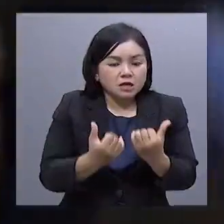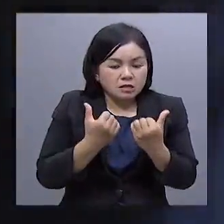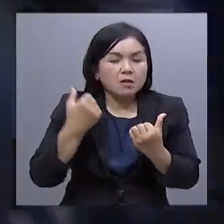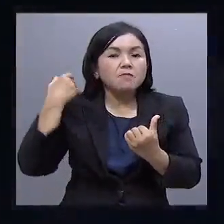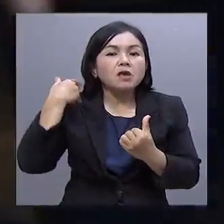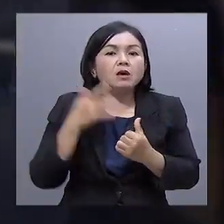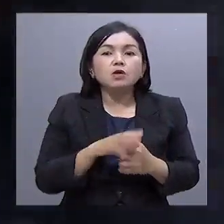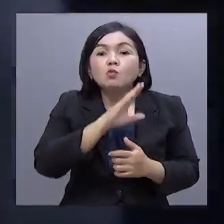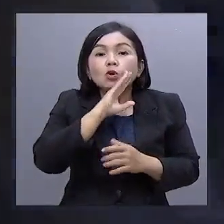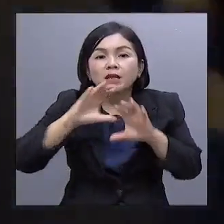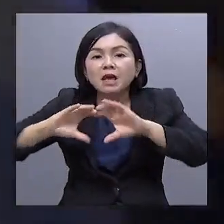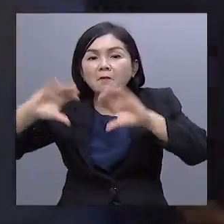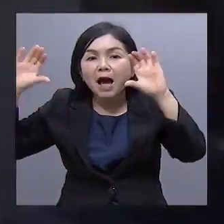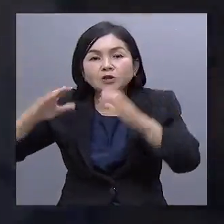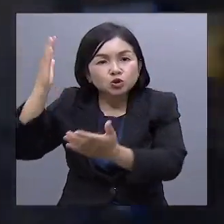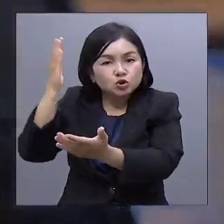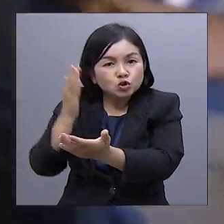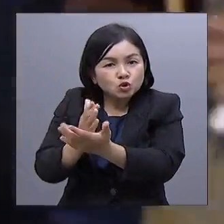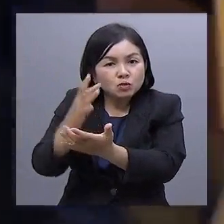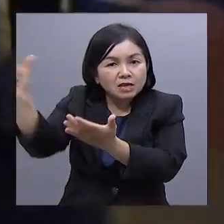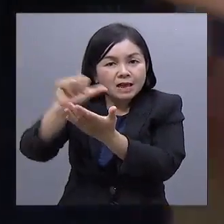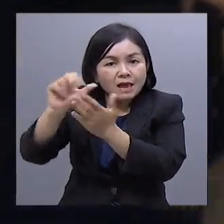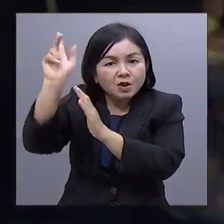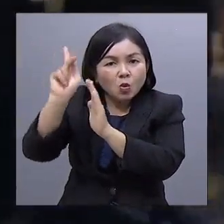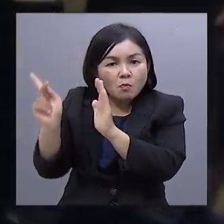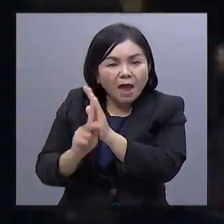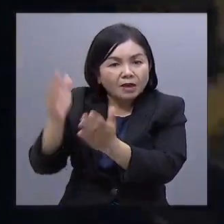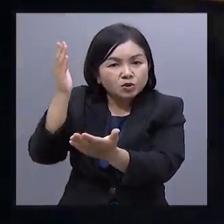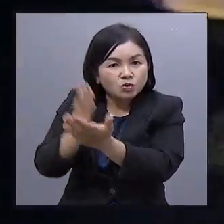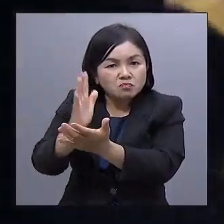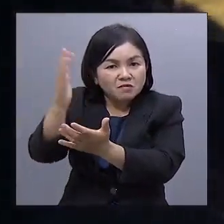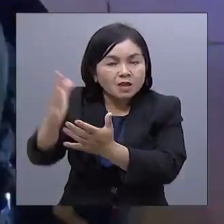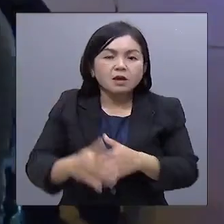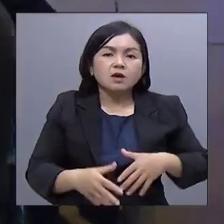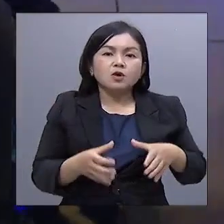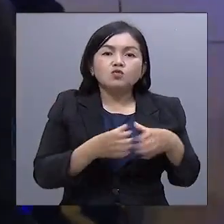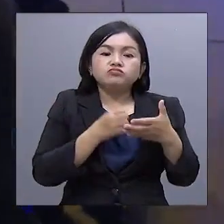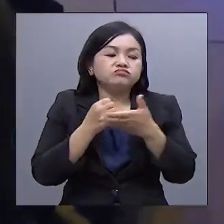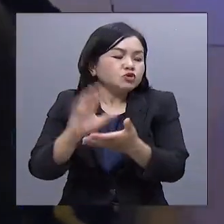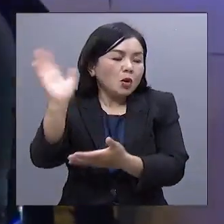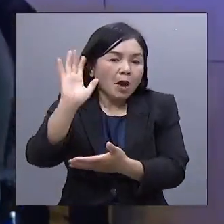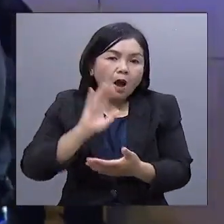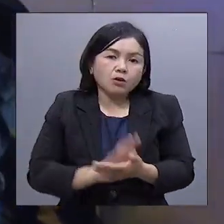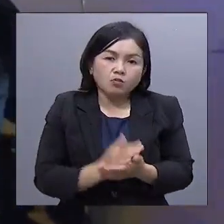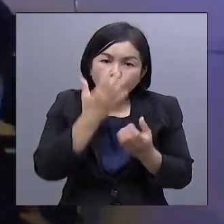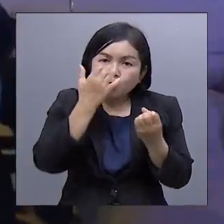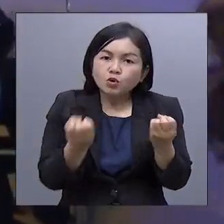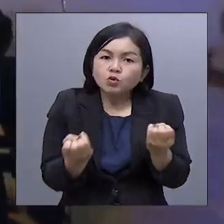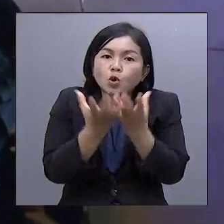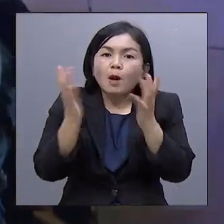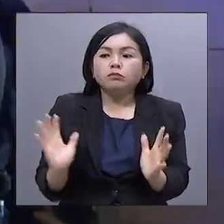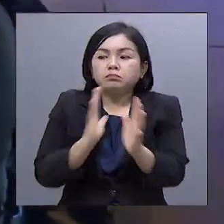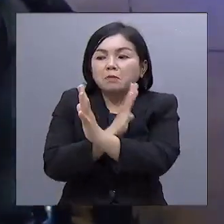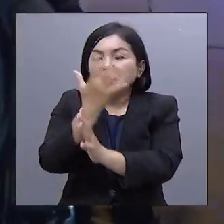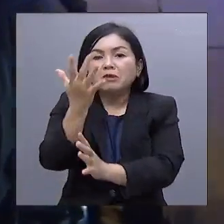หากว่ารัฐบาลนั้นไม่ยุติการปฏิรูประบบตุลาการซึ่งหากเป็นเช่นนั้นจริงก็อาจจะส่งผลกระทบต่องานด้านความ